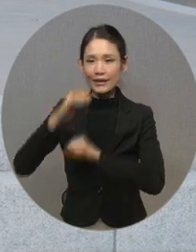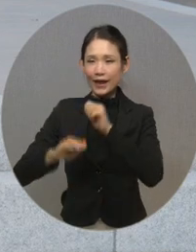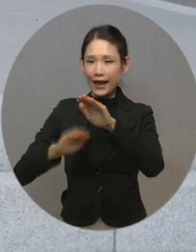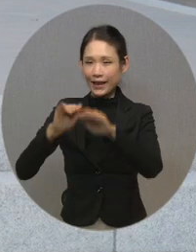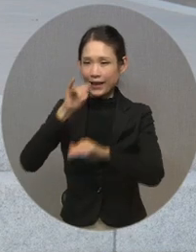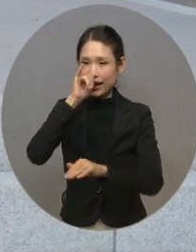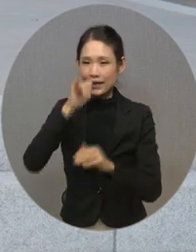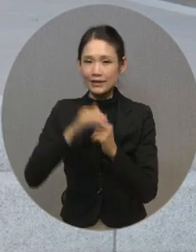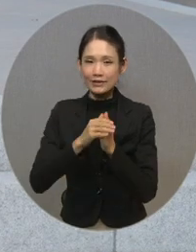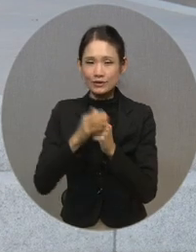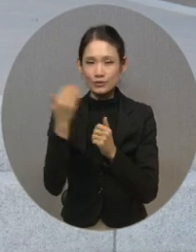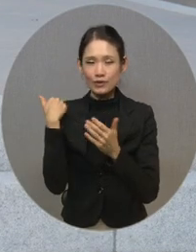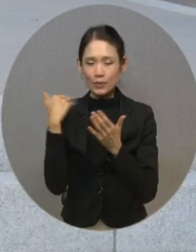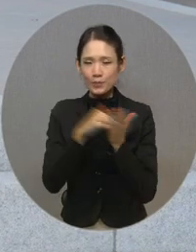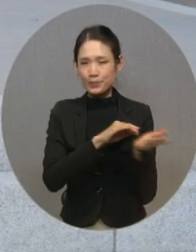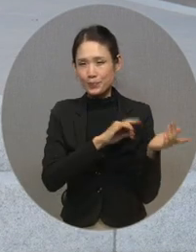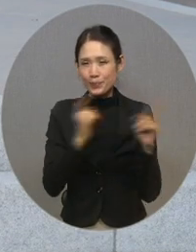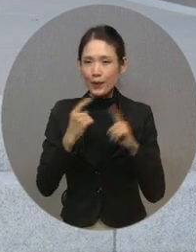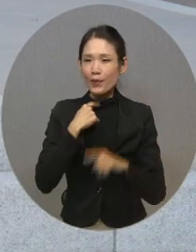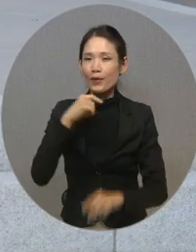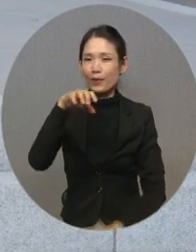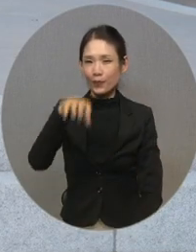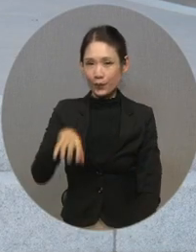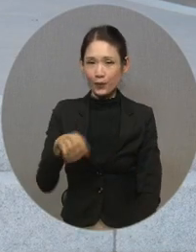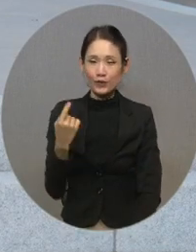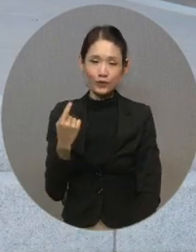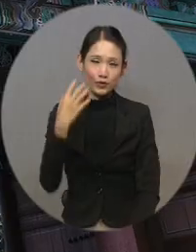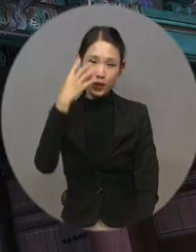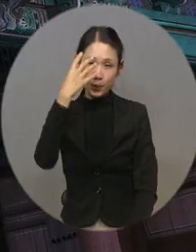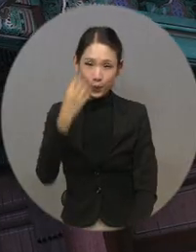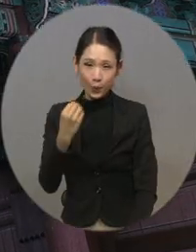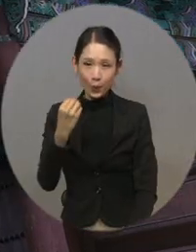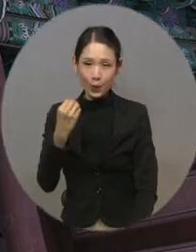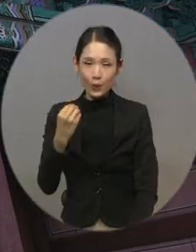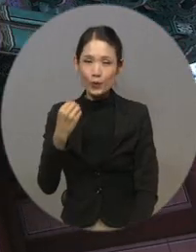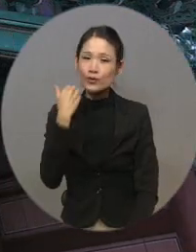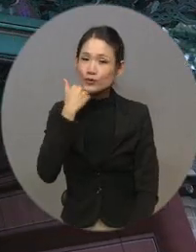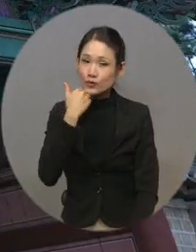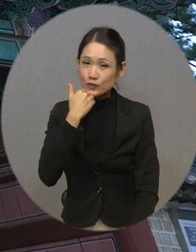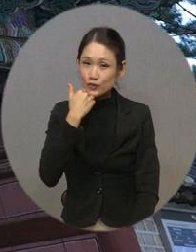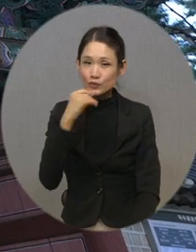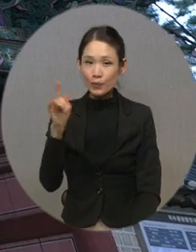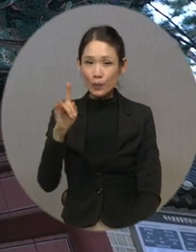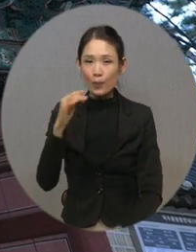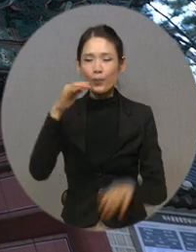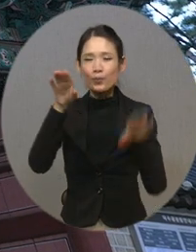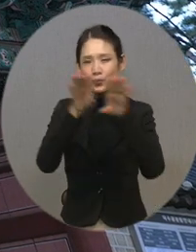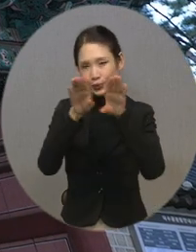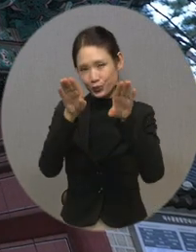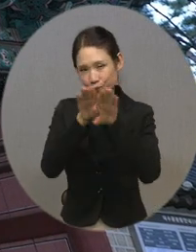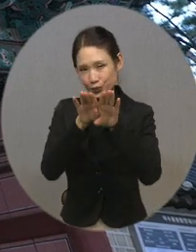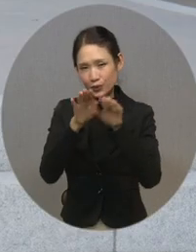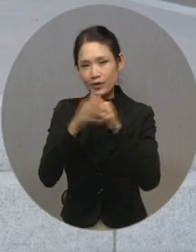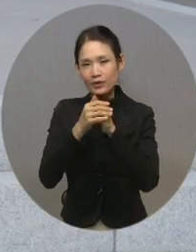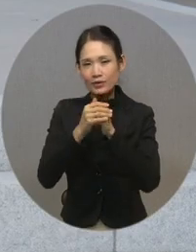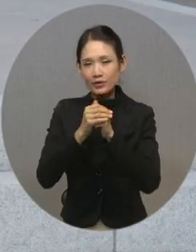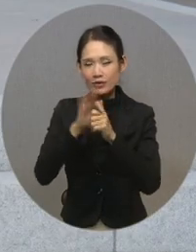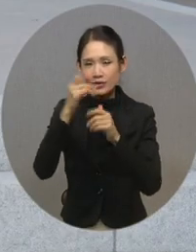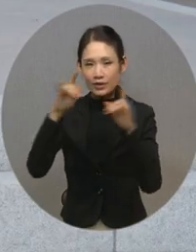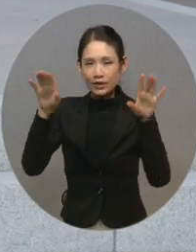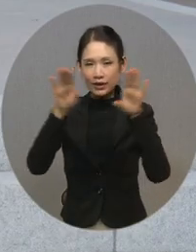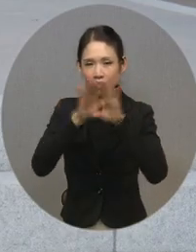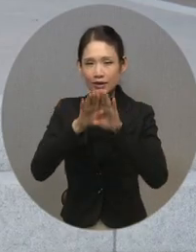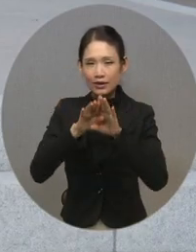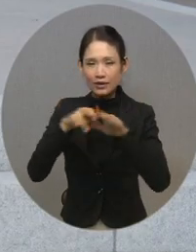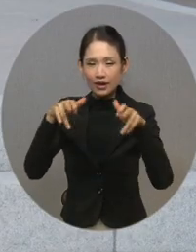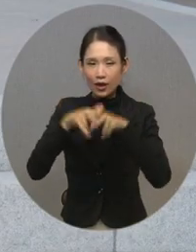최근에 복원된 곳이기도 하죠. 그리고 저 뒤로 보이는 저 문이 덕수궁의 정문인 대한문입니다. 배리어프리